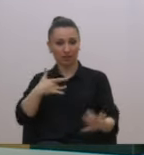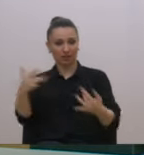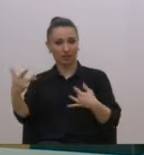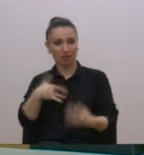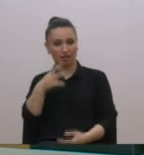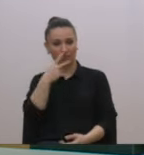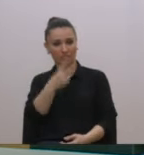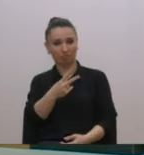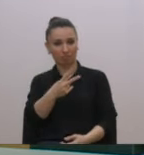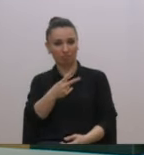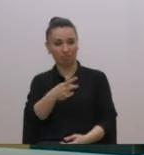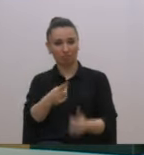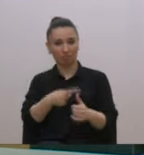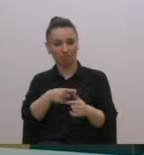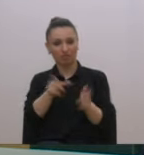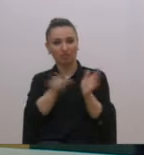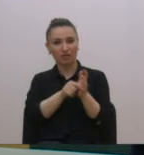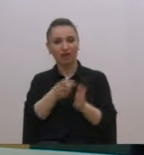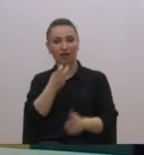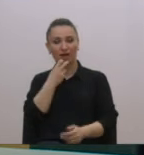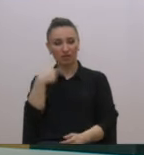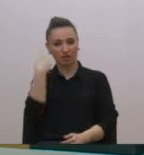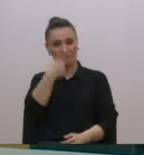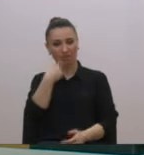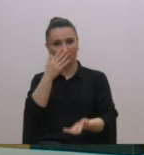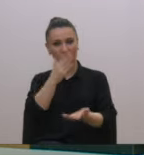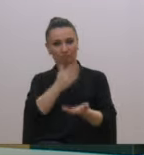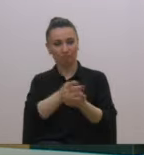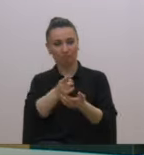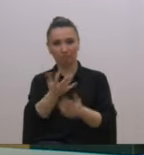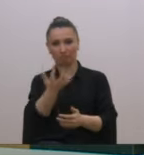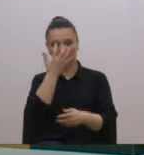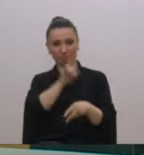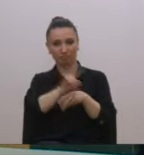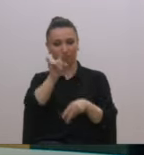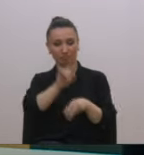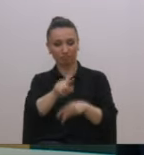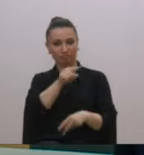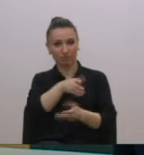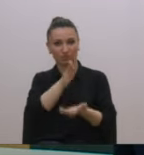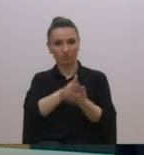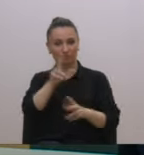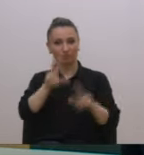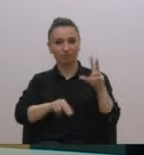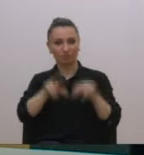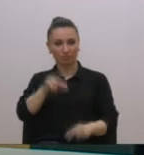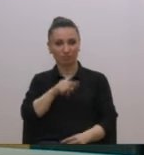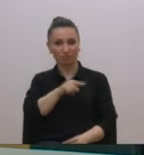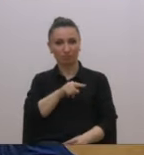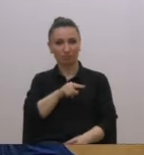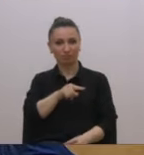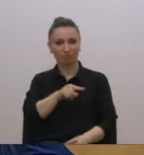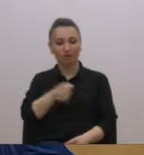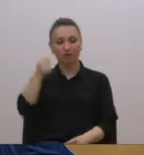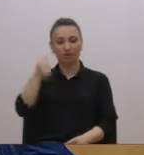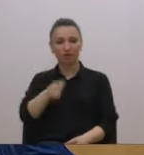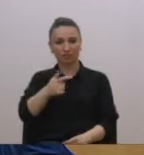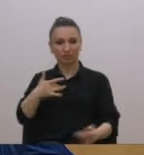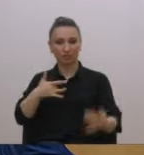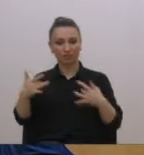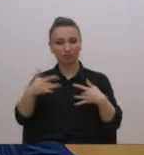ძალიან ამცრობს ის ღიმილი რომელიც თქვენ სახეს შემდეგ აფარია რომელიც აჩვენებს რომ ამ ბრახუნში არ არის დრამატიზმი